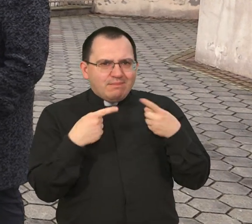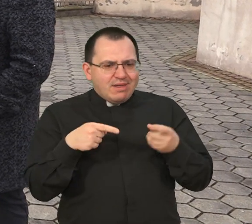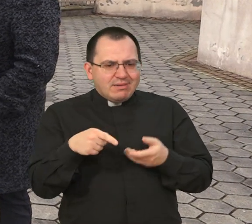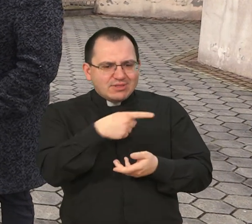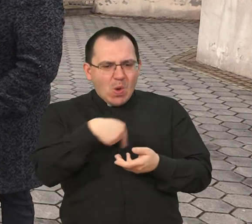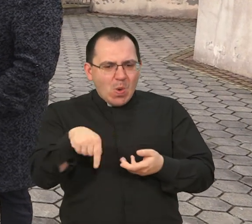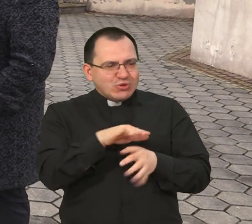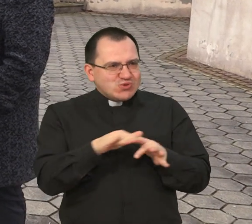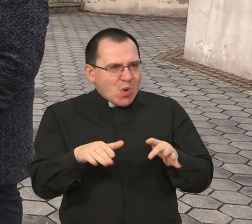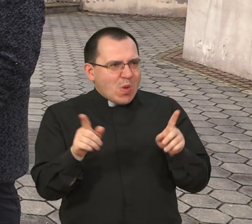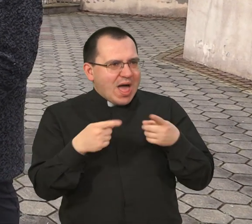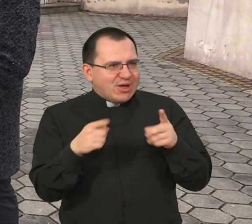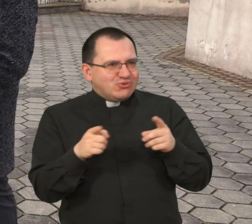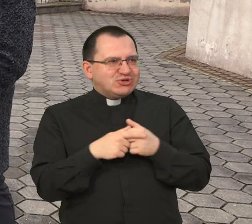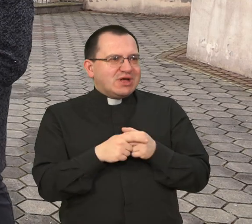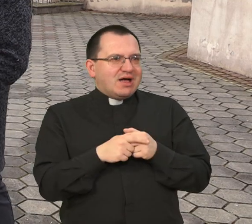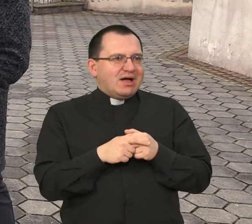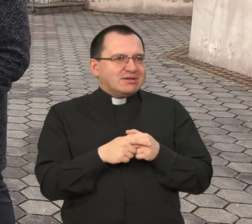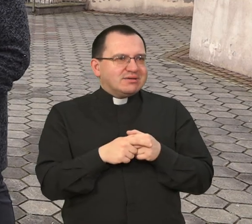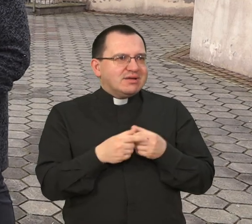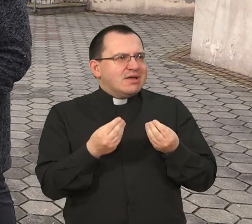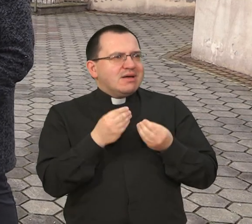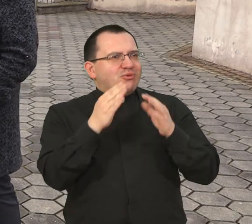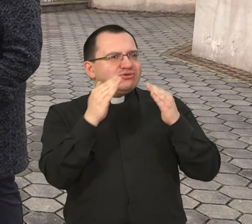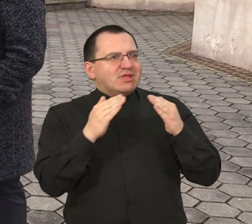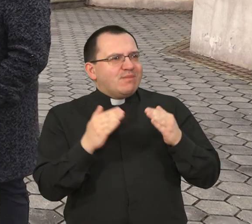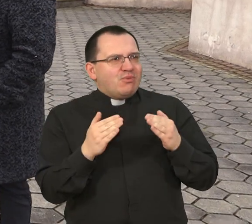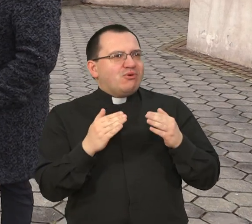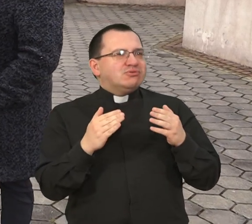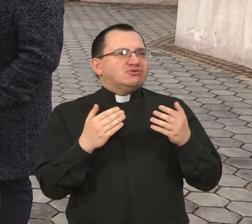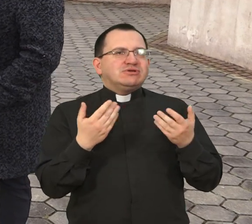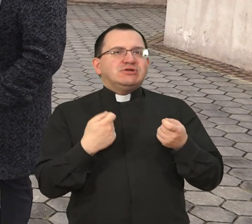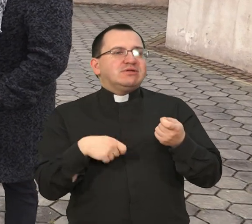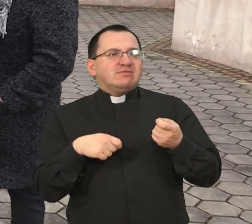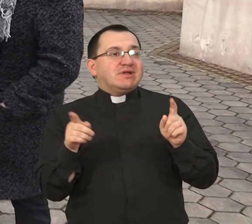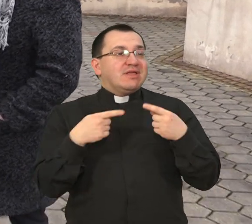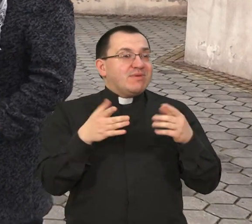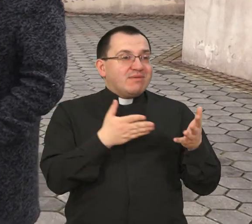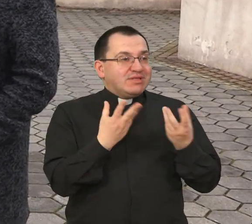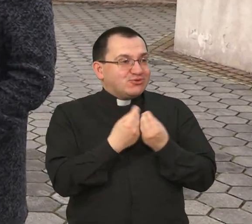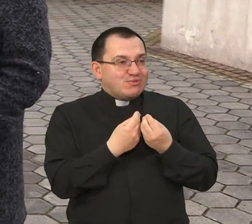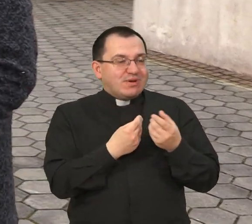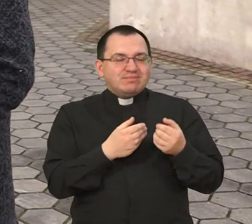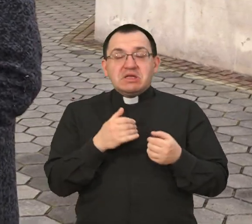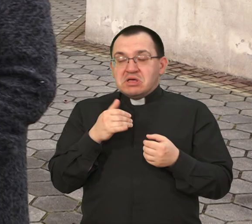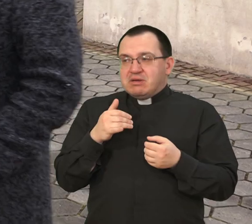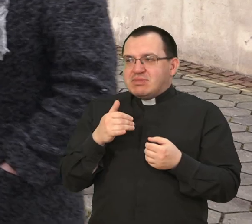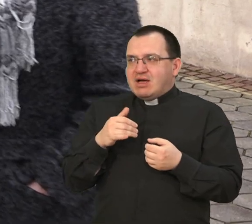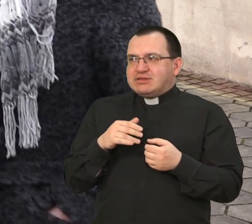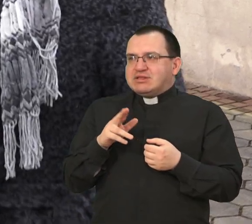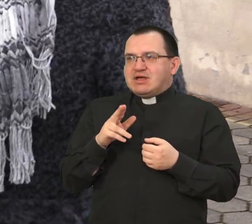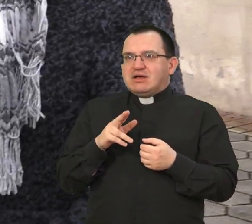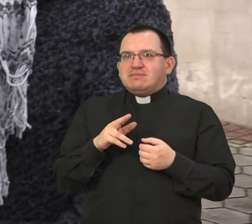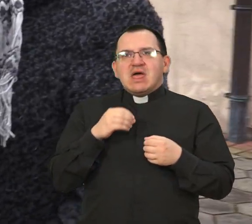obiteljskog stola, oko ručka, pa, znam, možda o Božiću, da, netko svira, netko pjeva. Da, da, da, da. Ima i takvi trenutak. Ima,